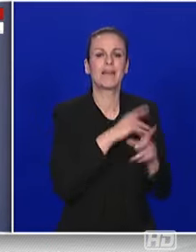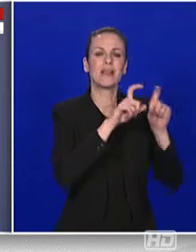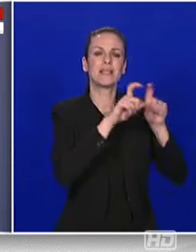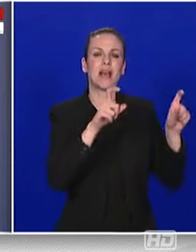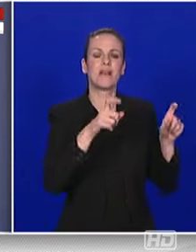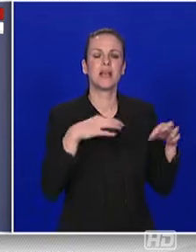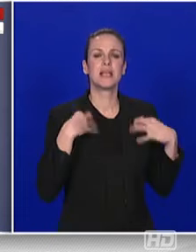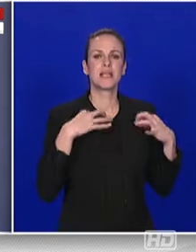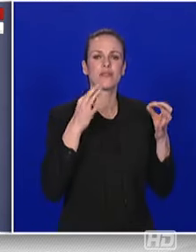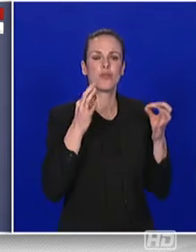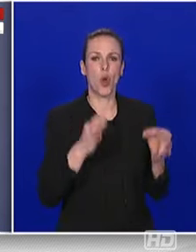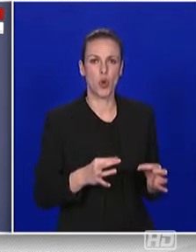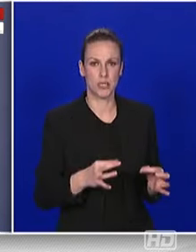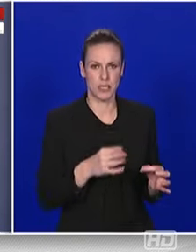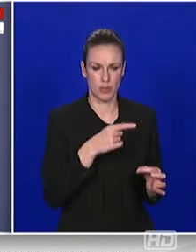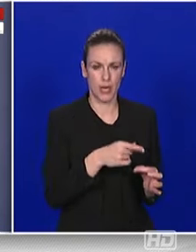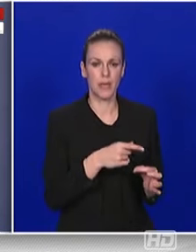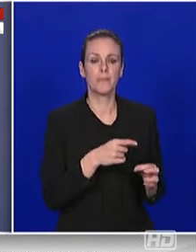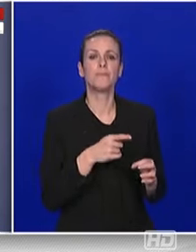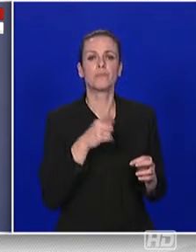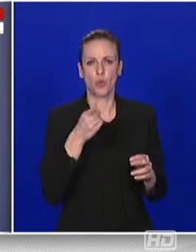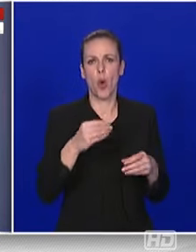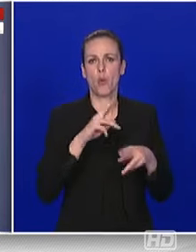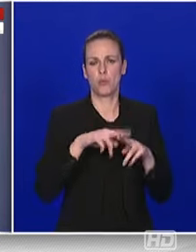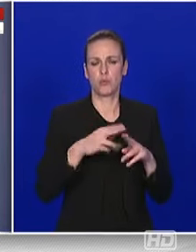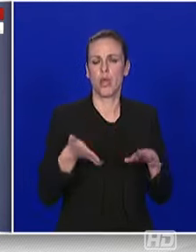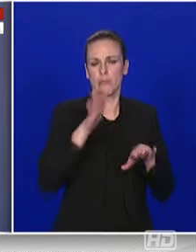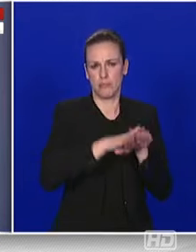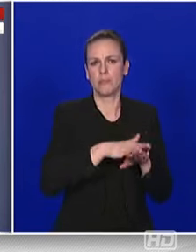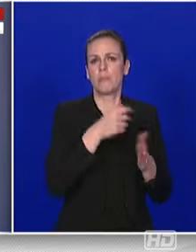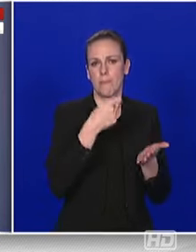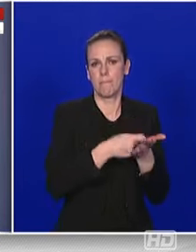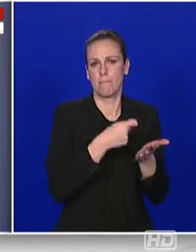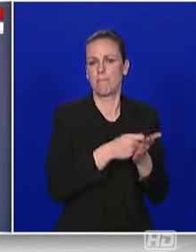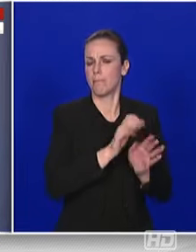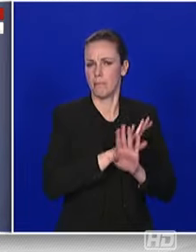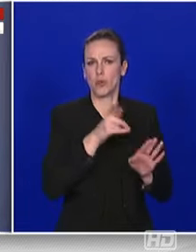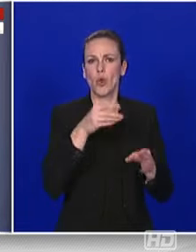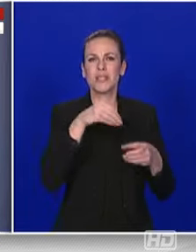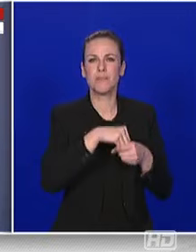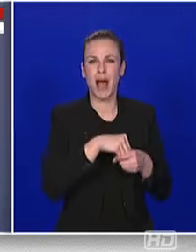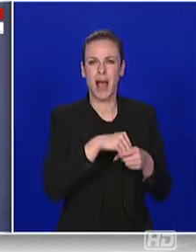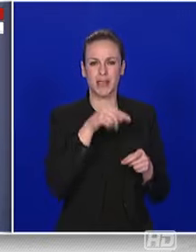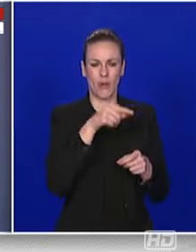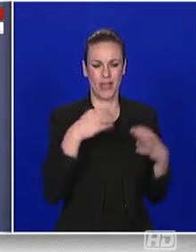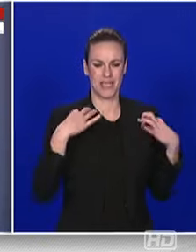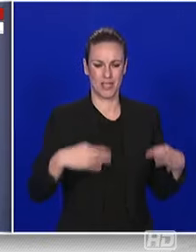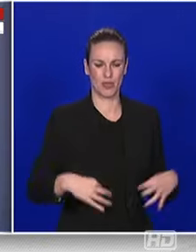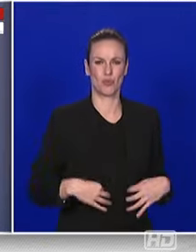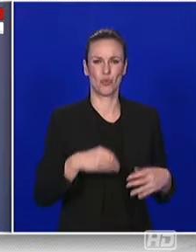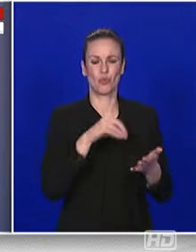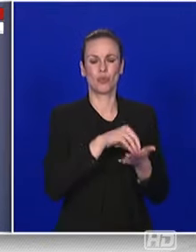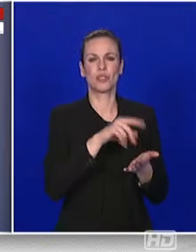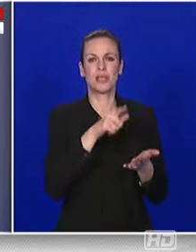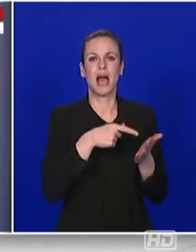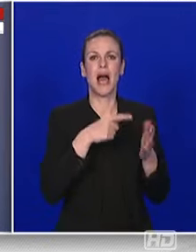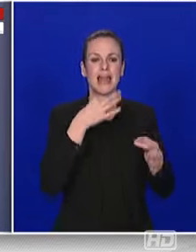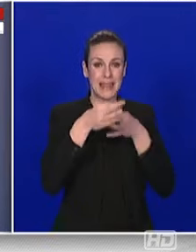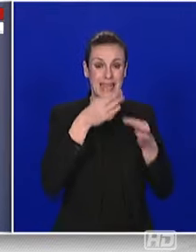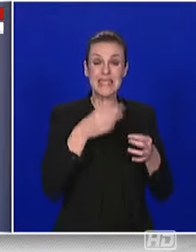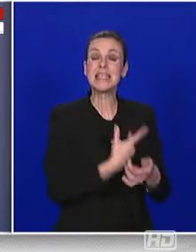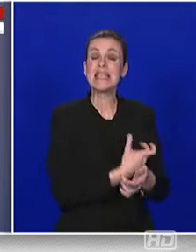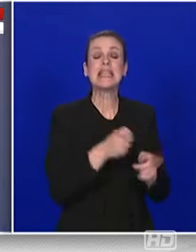za zdravstveno osiguranje pokriva sve one indikacije koje spadaju u stručne indikacije za testiranje, tako će isto biti